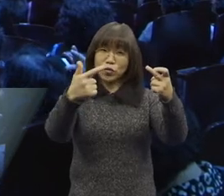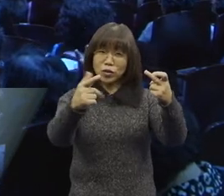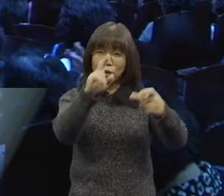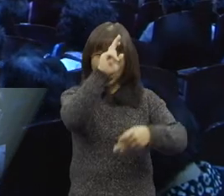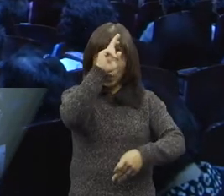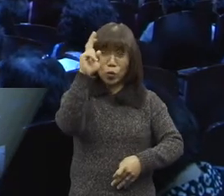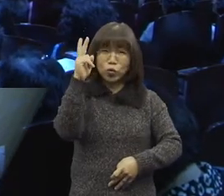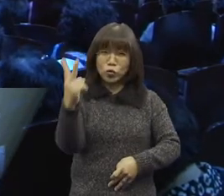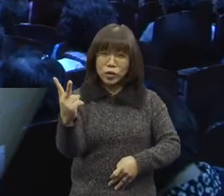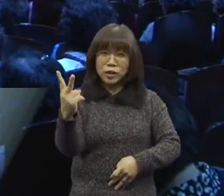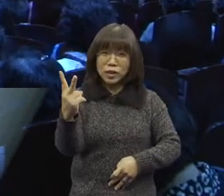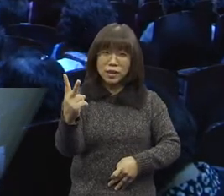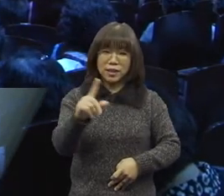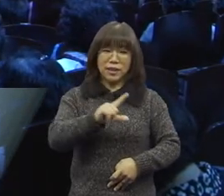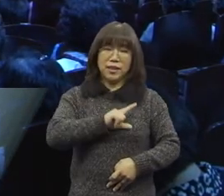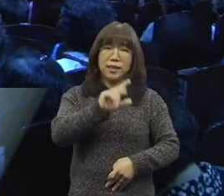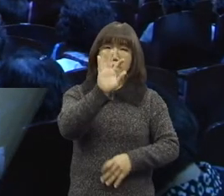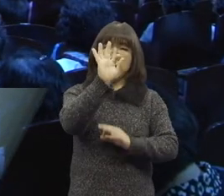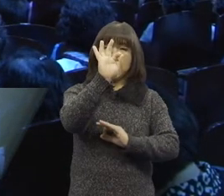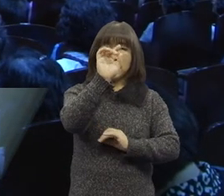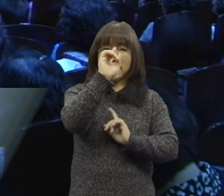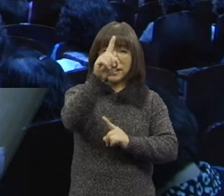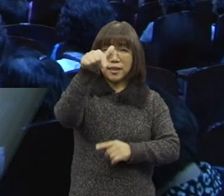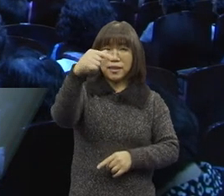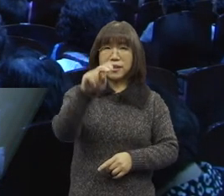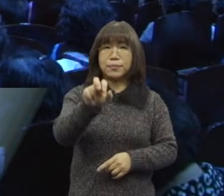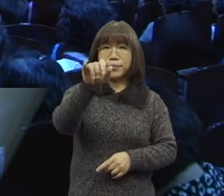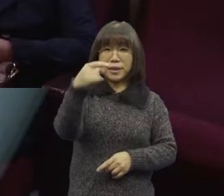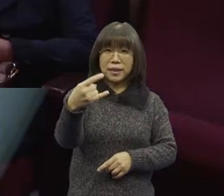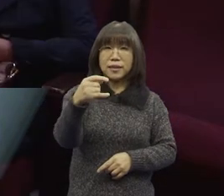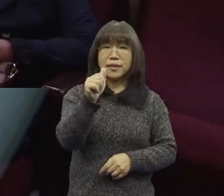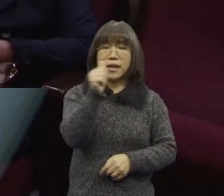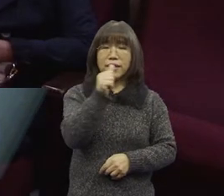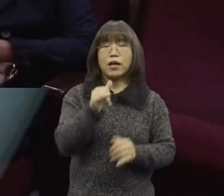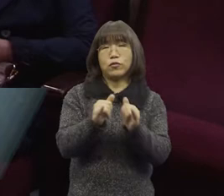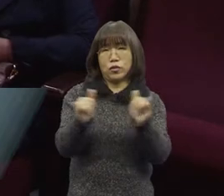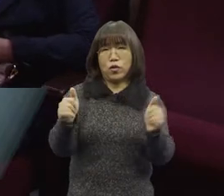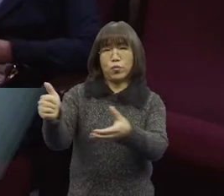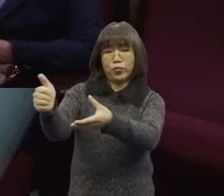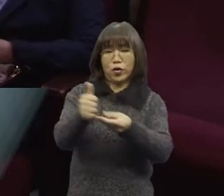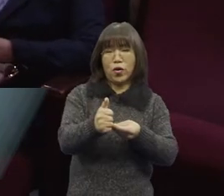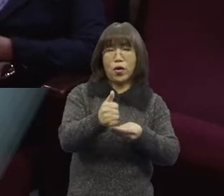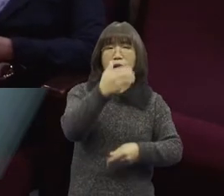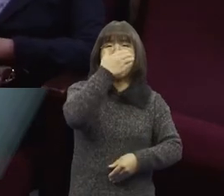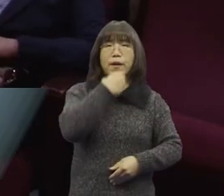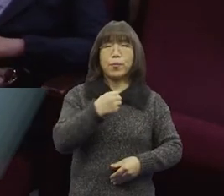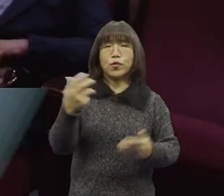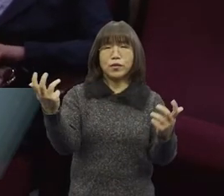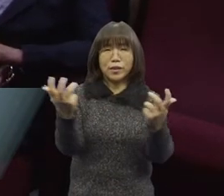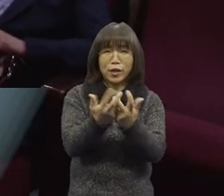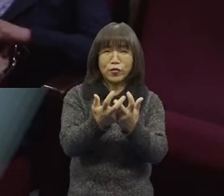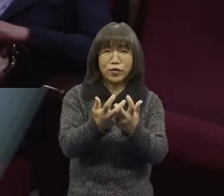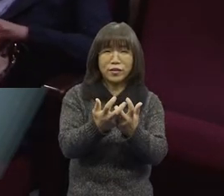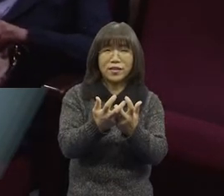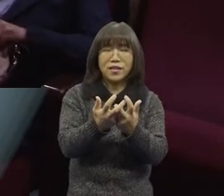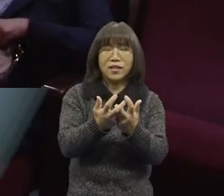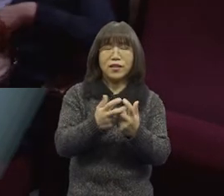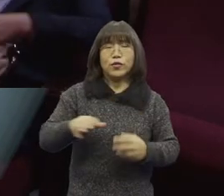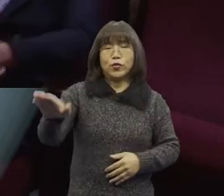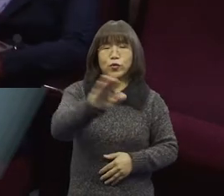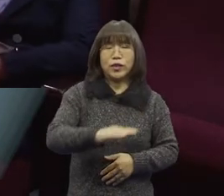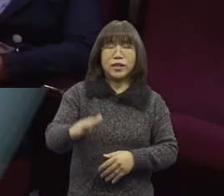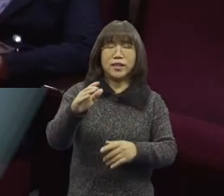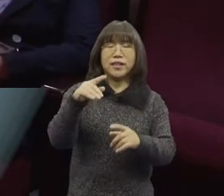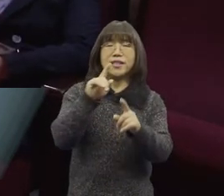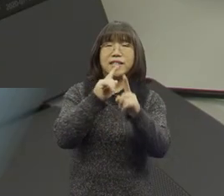12월 16일 오후 2시 이금희 아나운서 특강으로 행복을 채우는 우리들 사는 이야기가 강서구청 유튜브를